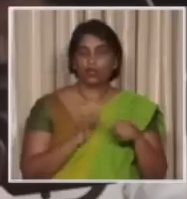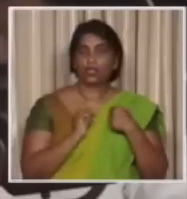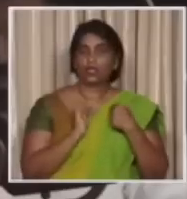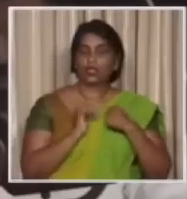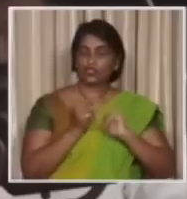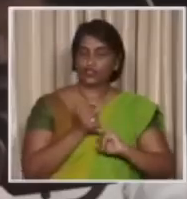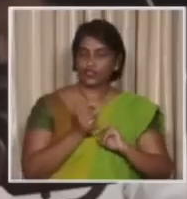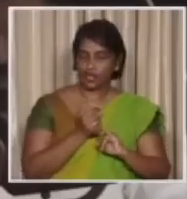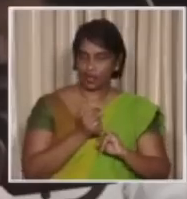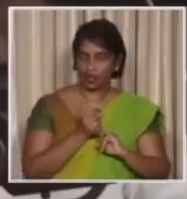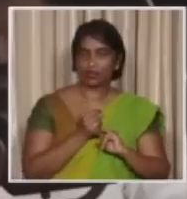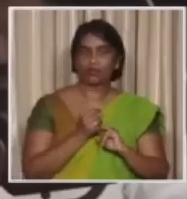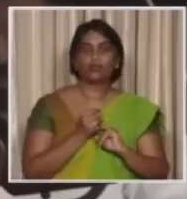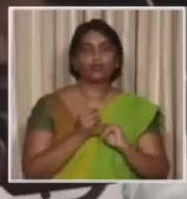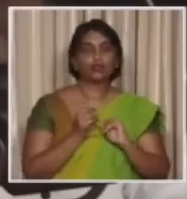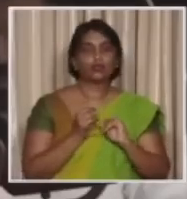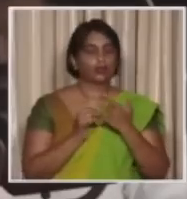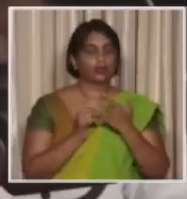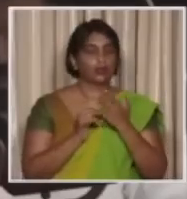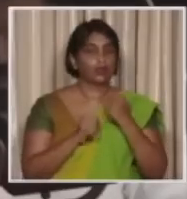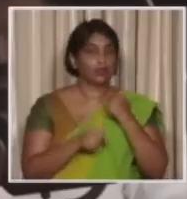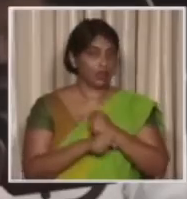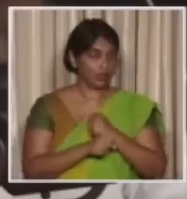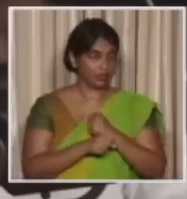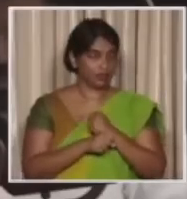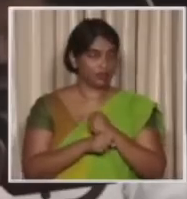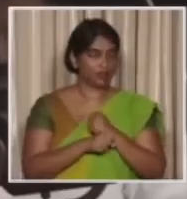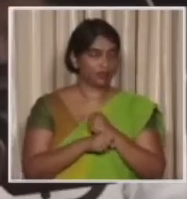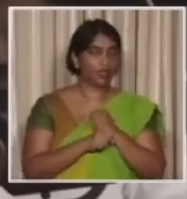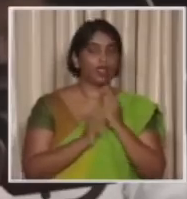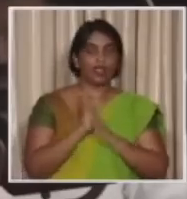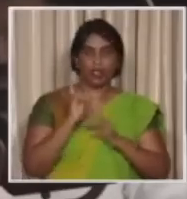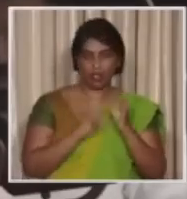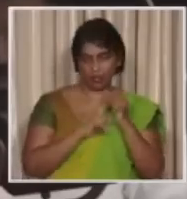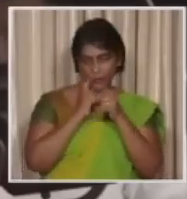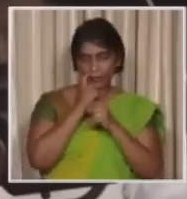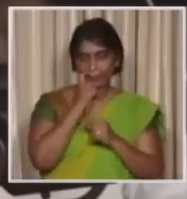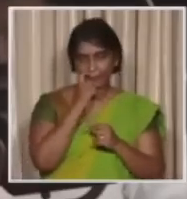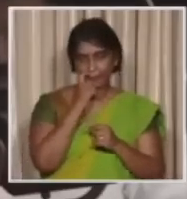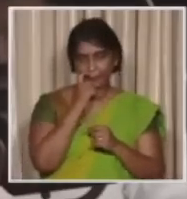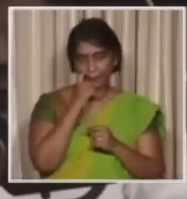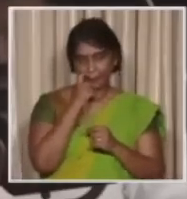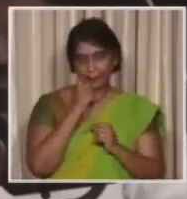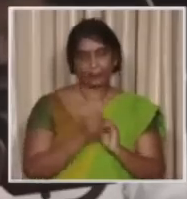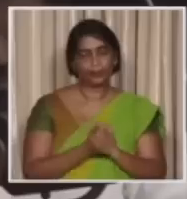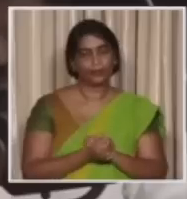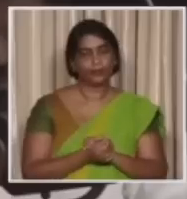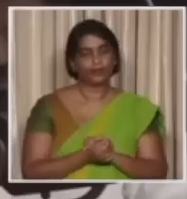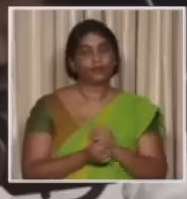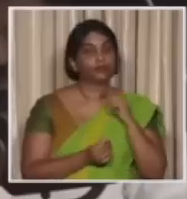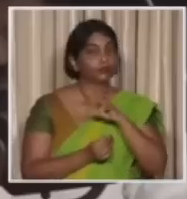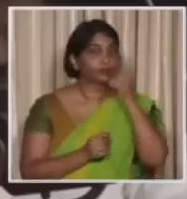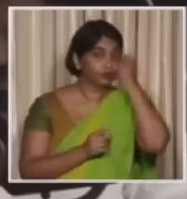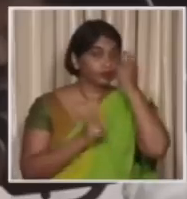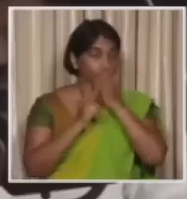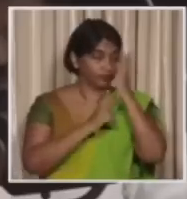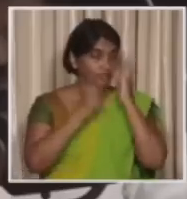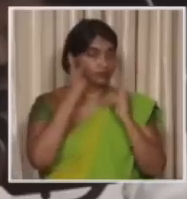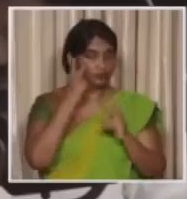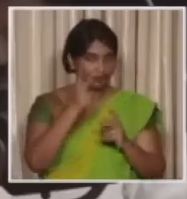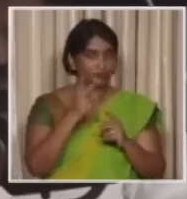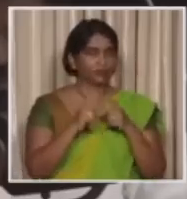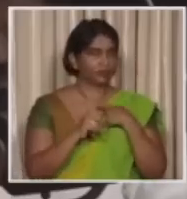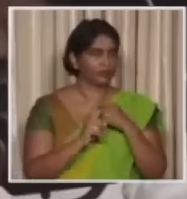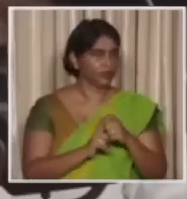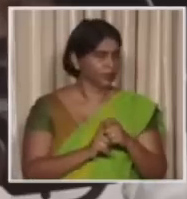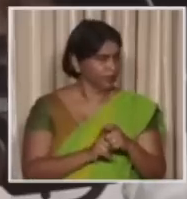ශ්‍රේහන් සේමසිංහ රාජ්‍ය අමාත්‍යවරයා. මේ යෝජනාවලින් ඉතාමත්